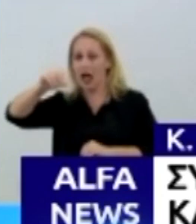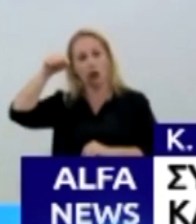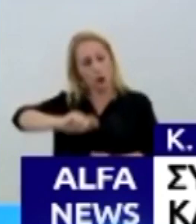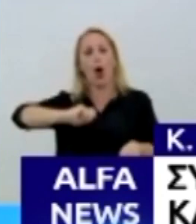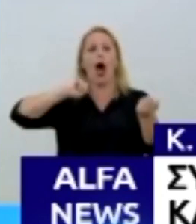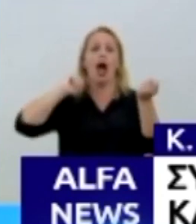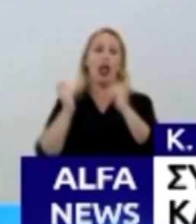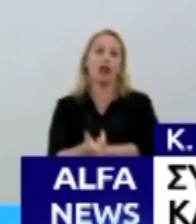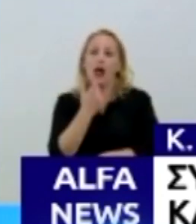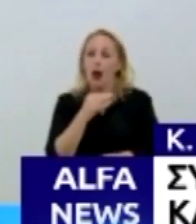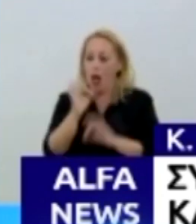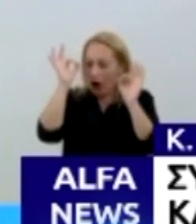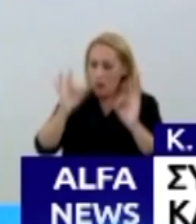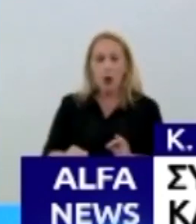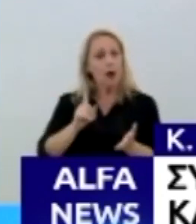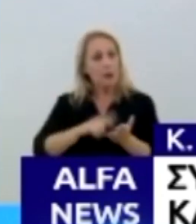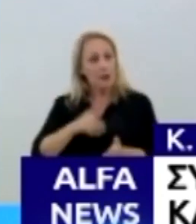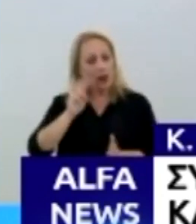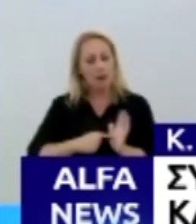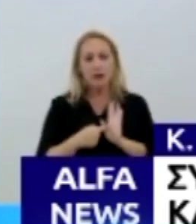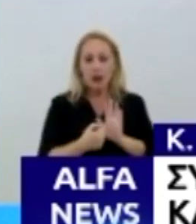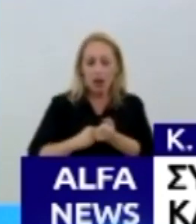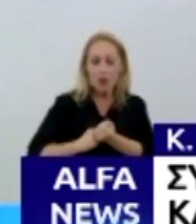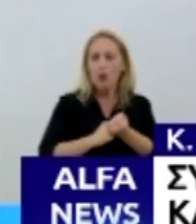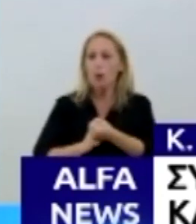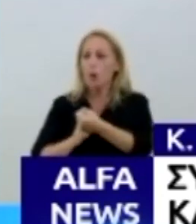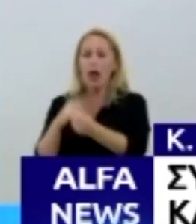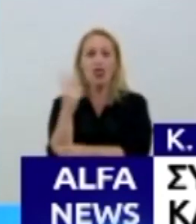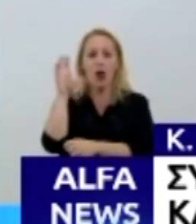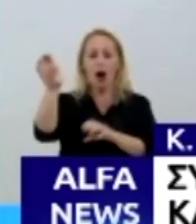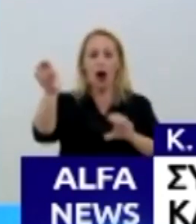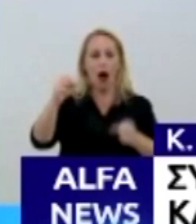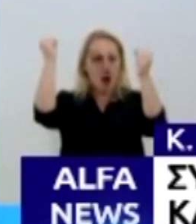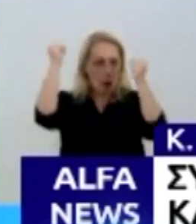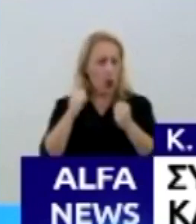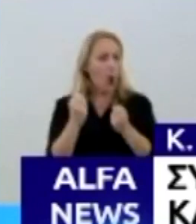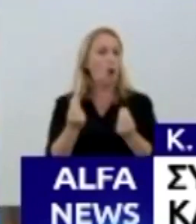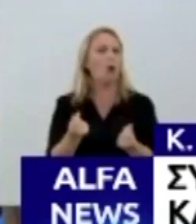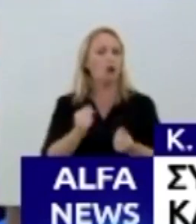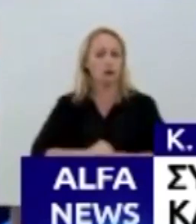επιβάλλουν οι συνθήκες και η αλληλεγγύη που πρέπει να δείξουμε σε αυτές τις 2 περιοχές.